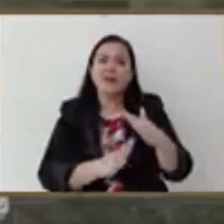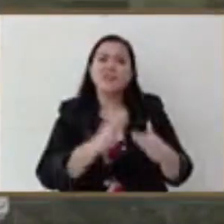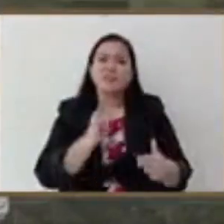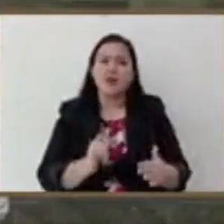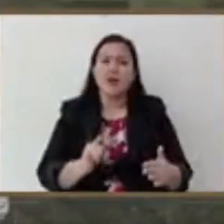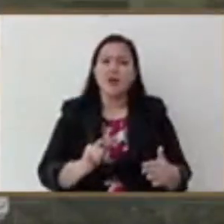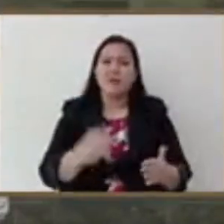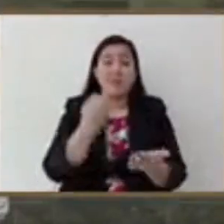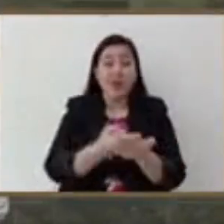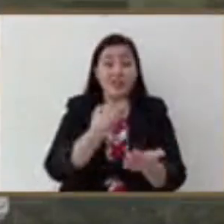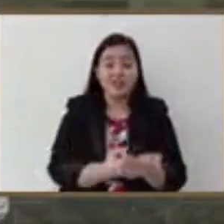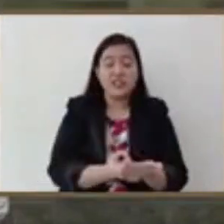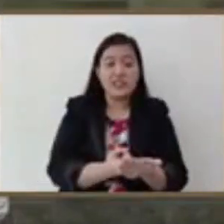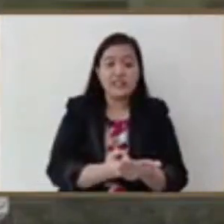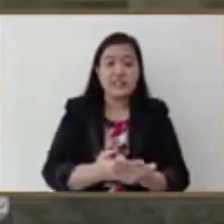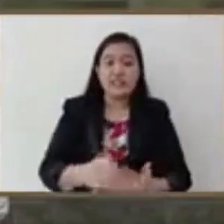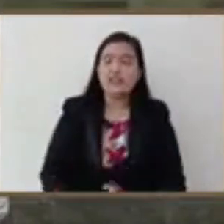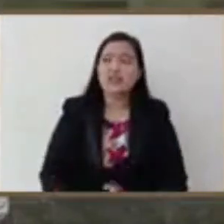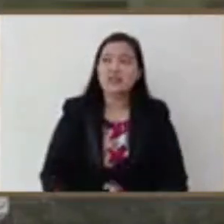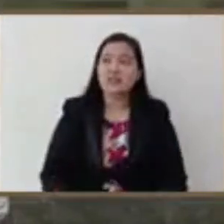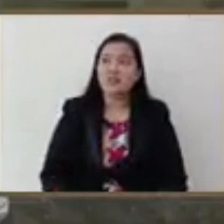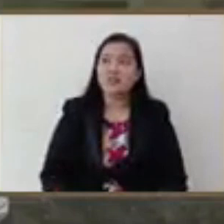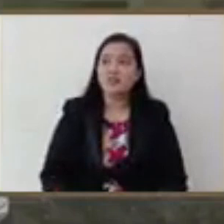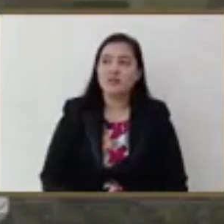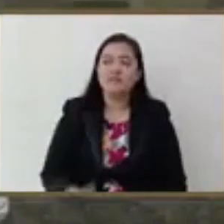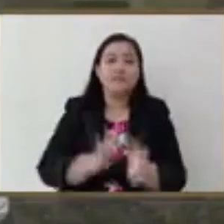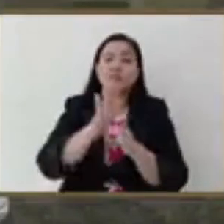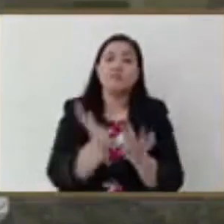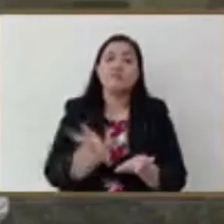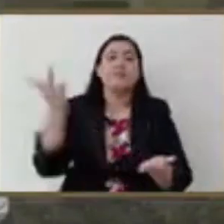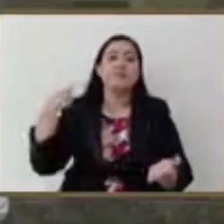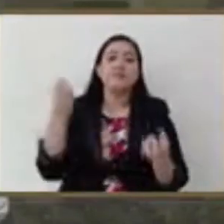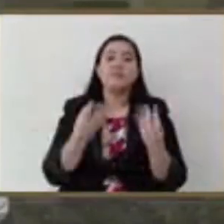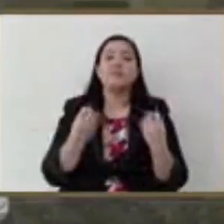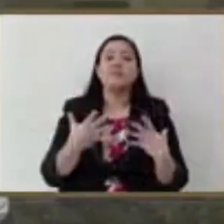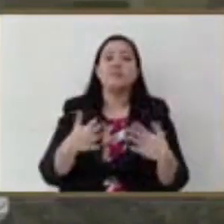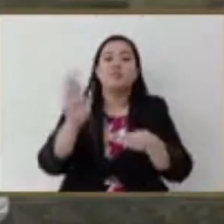know, remember, the Bible has a lot of warnings about that. You see?